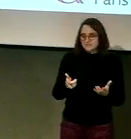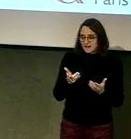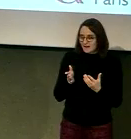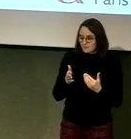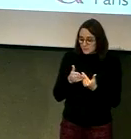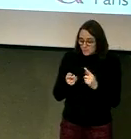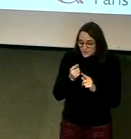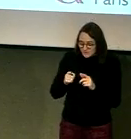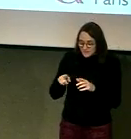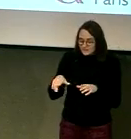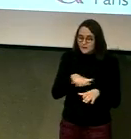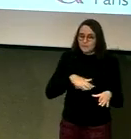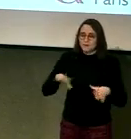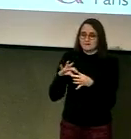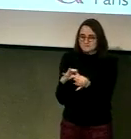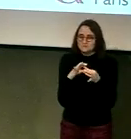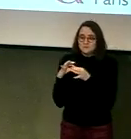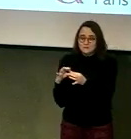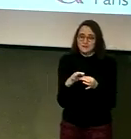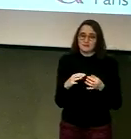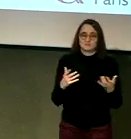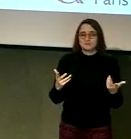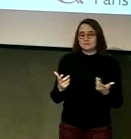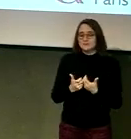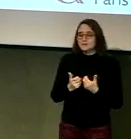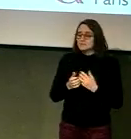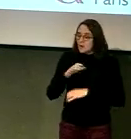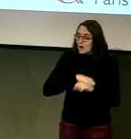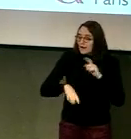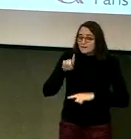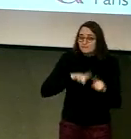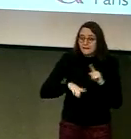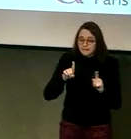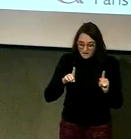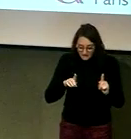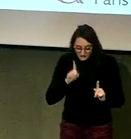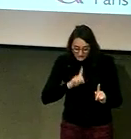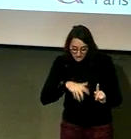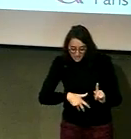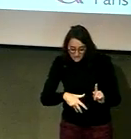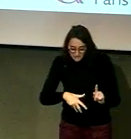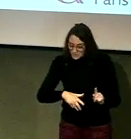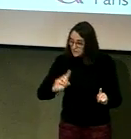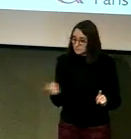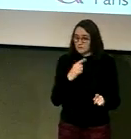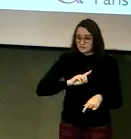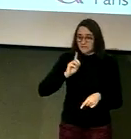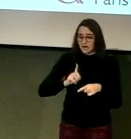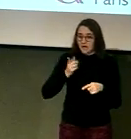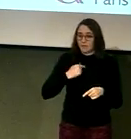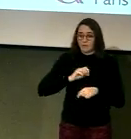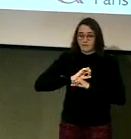de l'entourage, quand on doit faire un pot et qu'il y a une femme enceinte, on supprime l'alcool pour tout le monde. C'est une